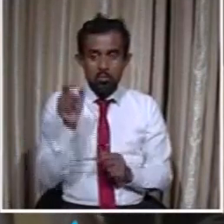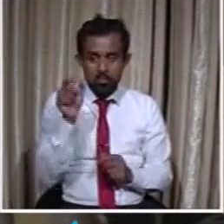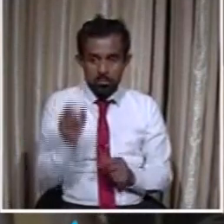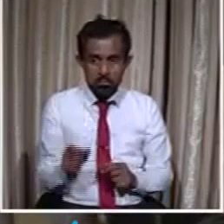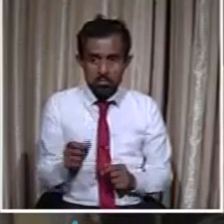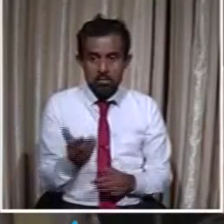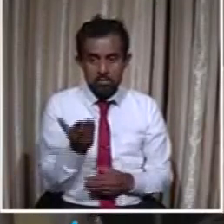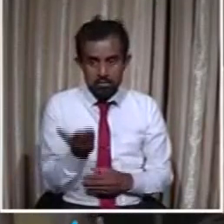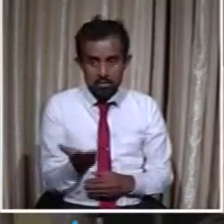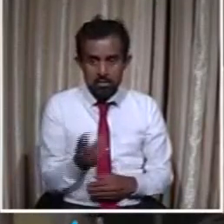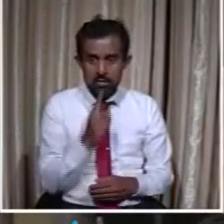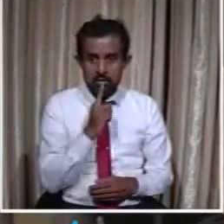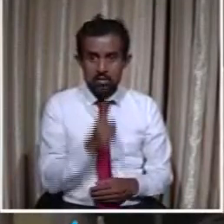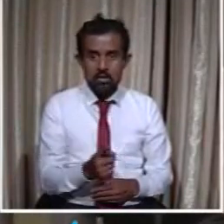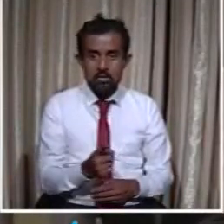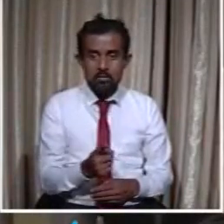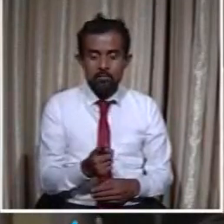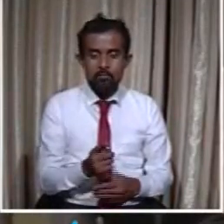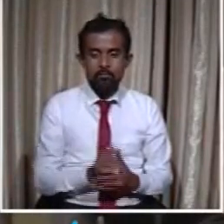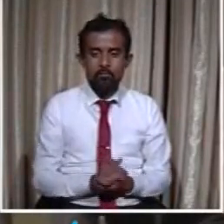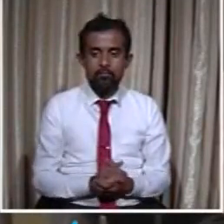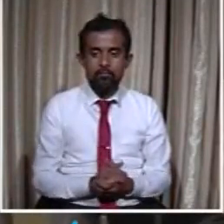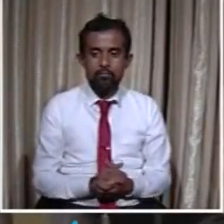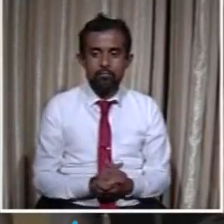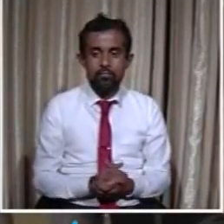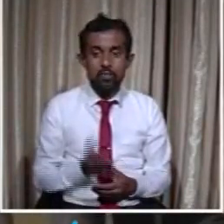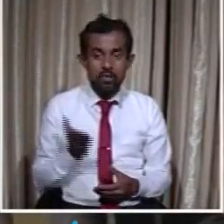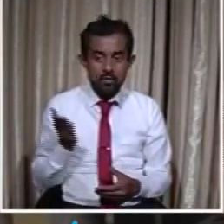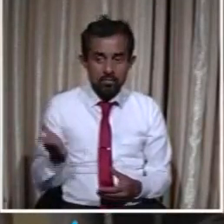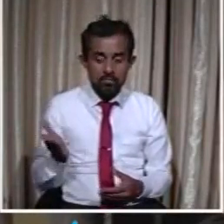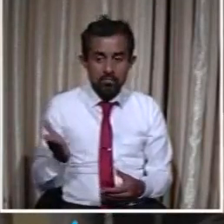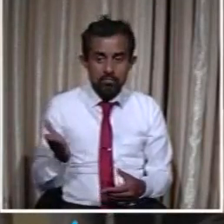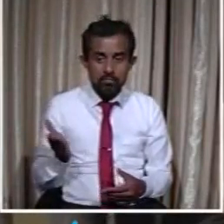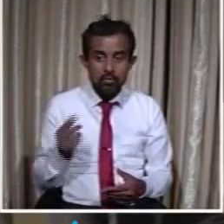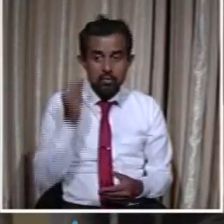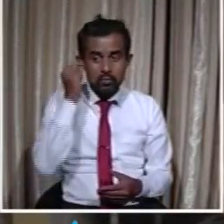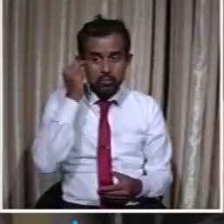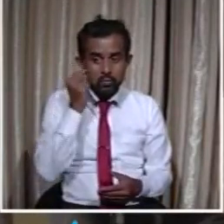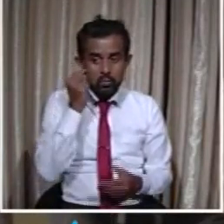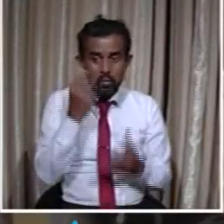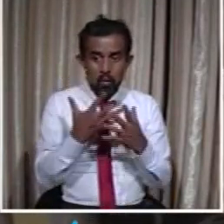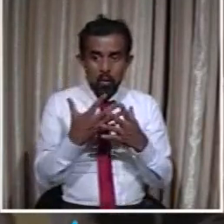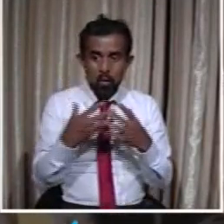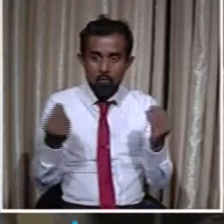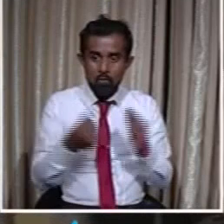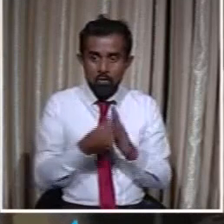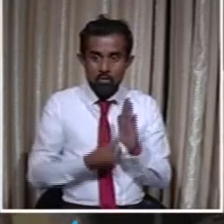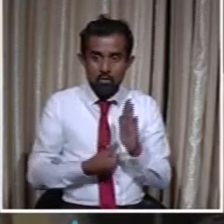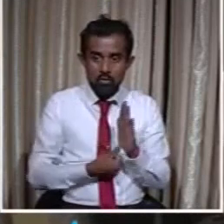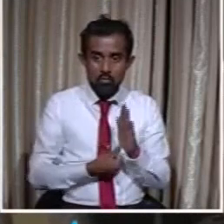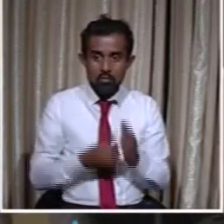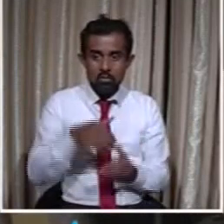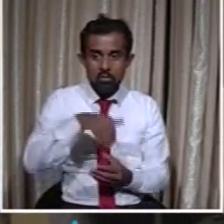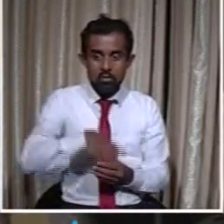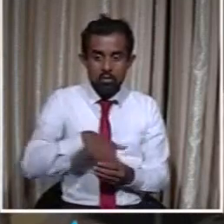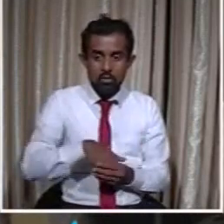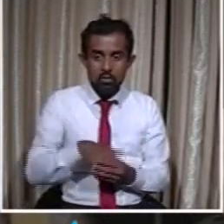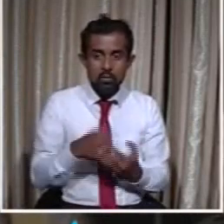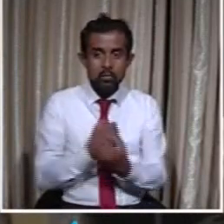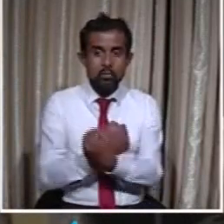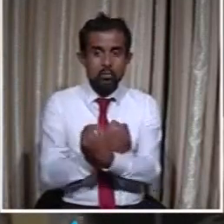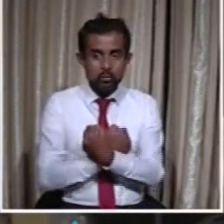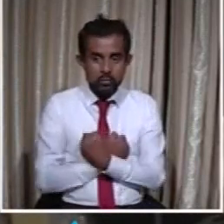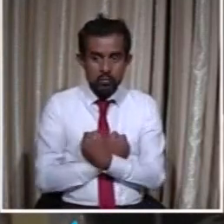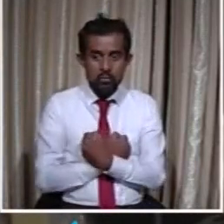தற்பொழுது சிறையில் பயங்கரவாத தடை சட்டத்தில் கைது செய்யப்பட்டு நீண்ட நாள் சிறையில் இருக்கின்றவர்களில் கிட்டத்தட்ட 23 பேர்